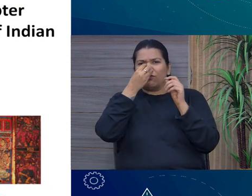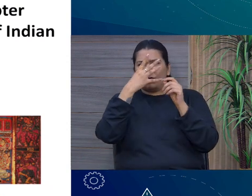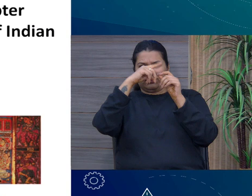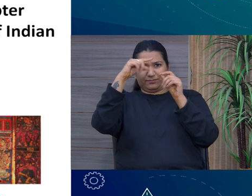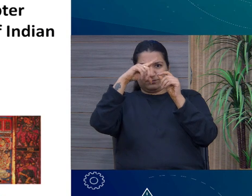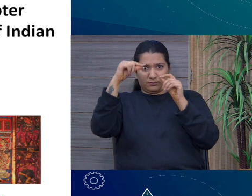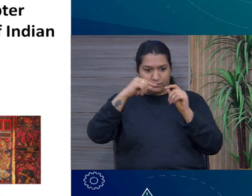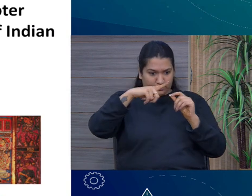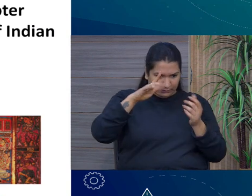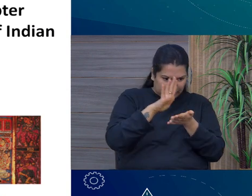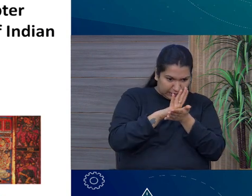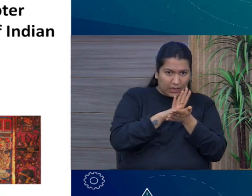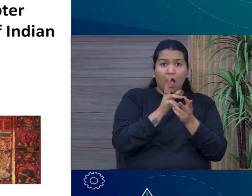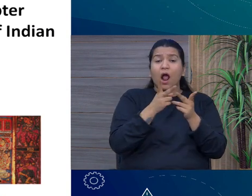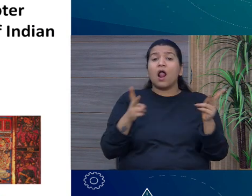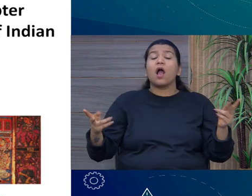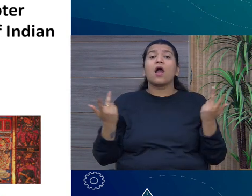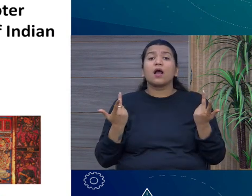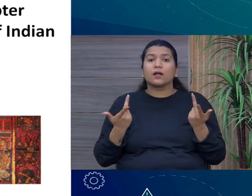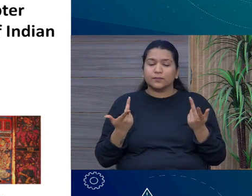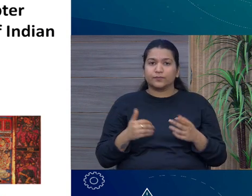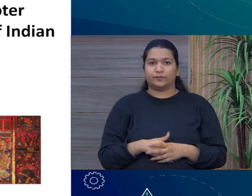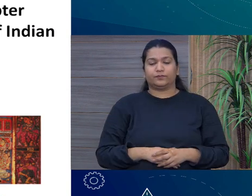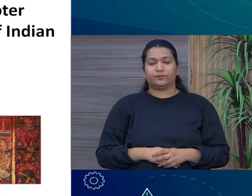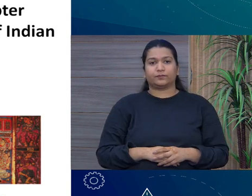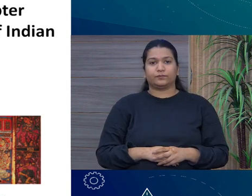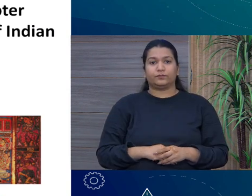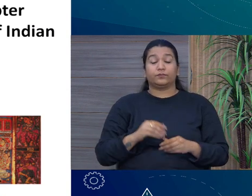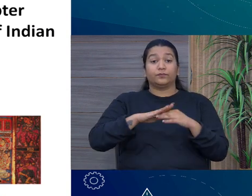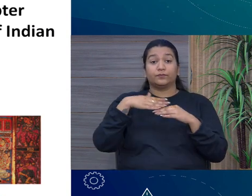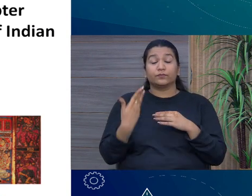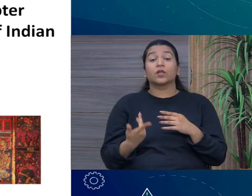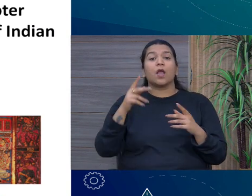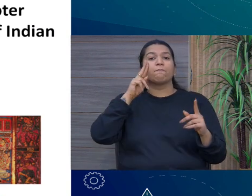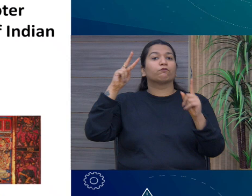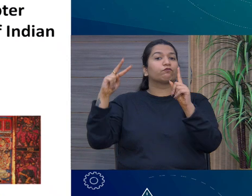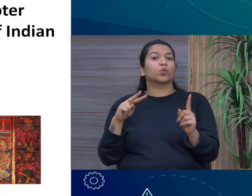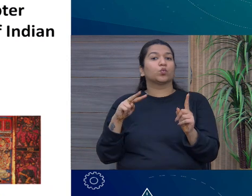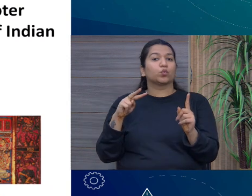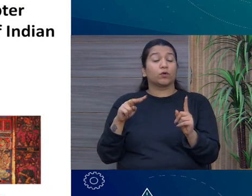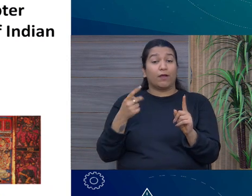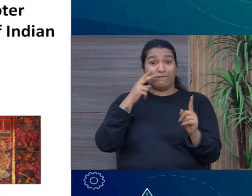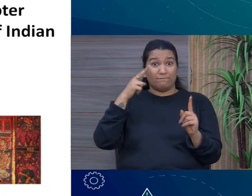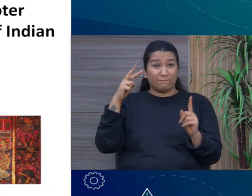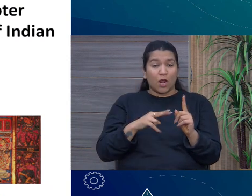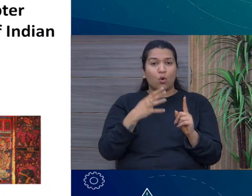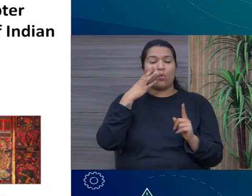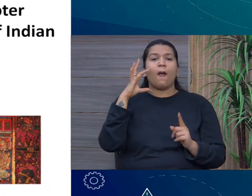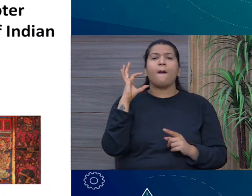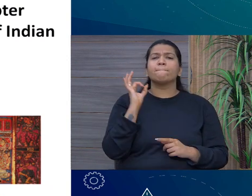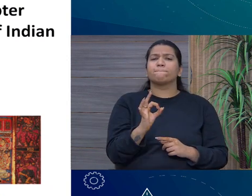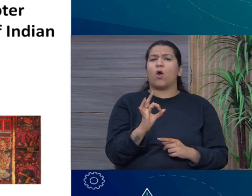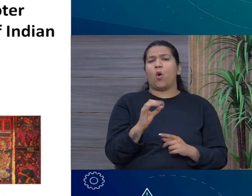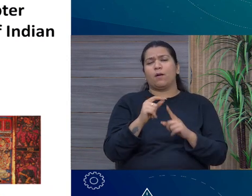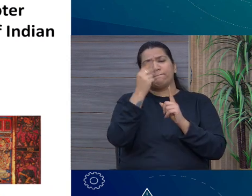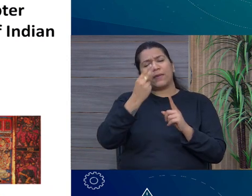किया है, इस तरह से कर सकते हैं। और फिर आता है सर परसेप्शन। परसेप्शन एक बहुत ही इम्पॉर्टेंट पॉइंट है किसी भी